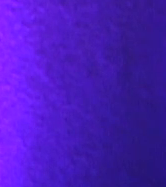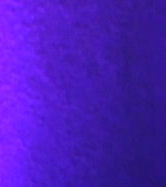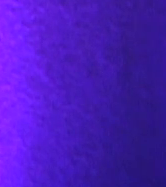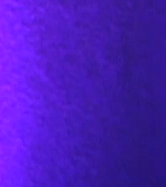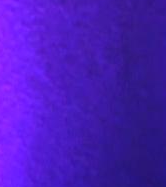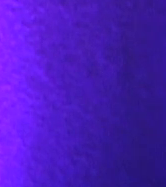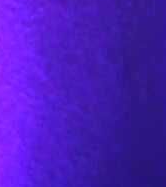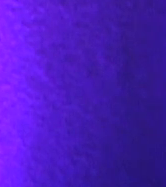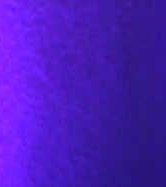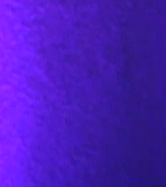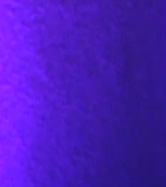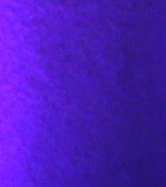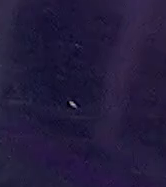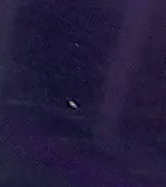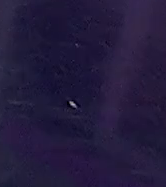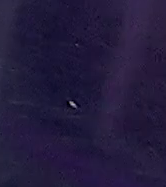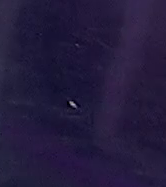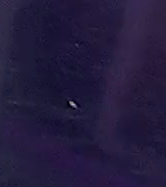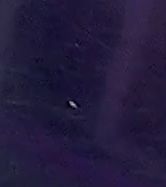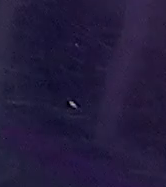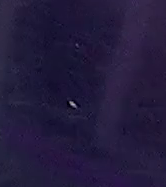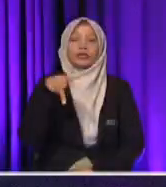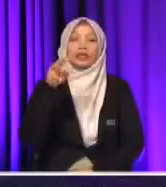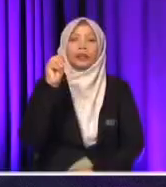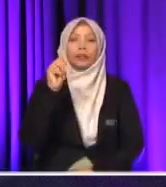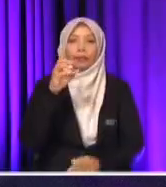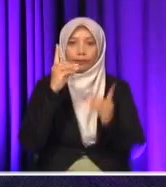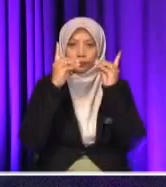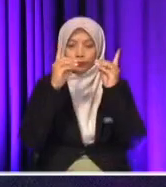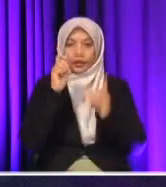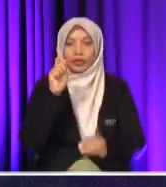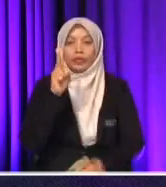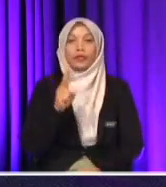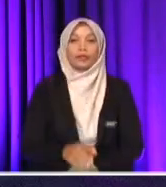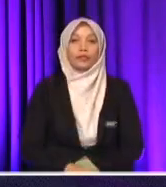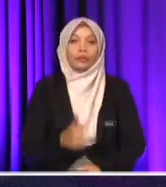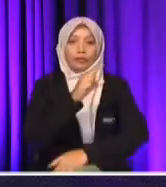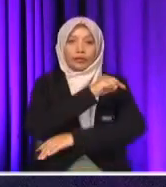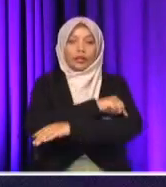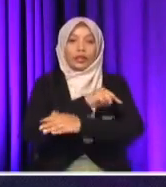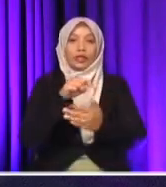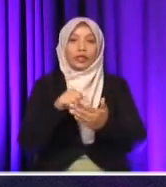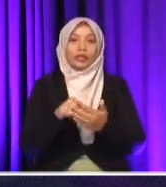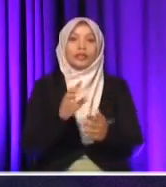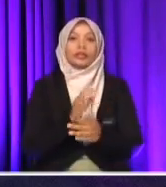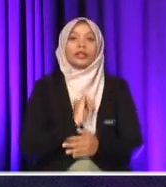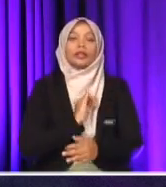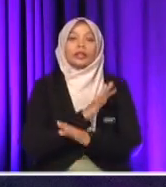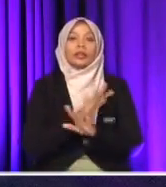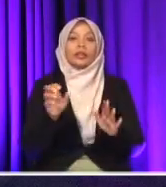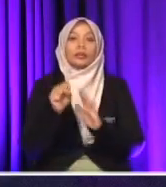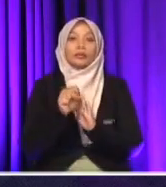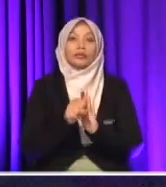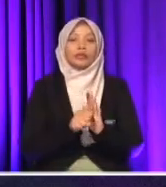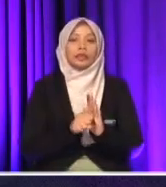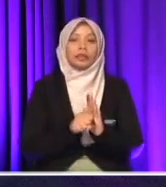semua penonton-penonton Didik TV KPM. Baiklah Cikgu, rasanya hari ini saya tidak seorang ya Cikgu hari ini. Ya, betul. Boleh